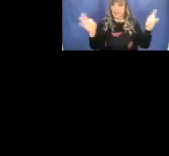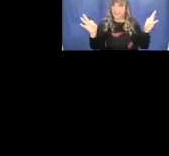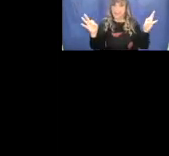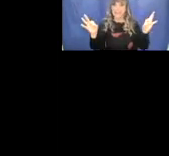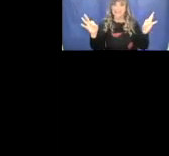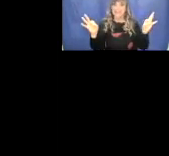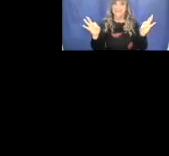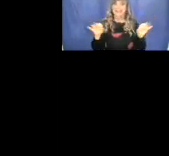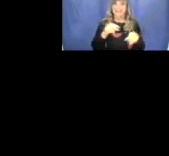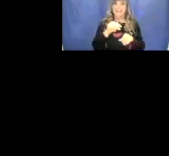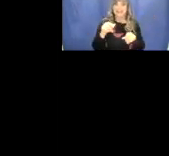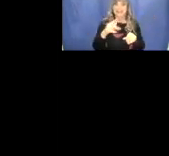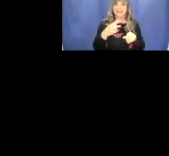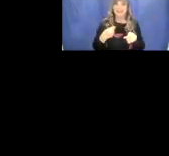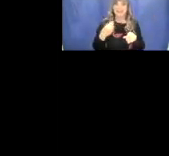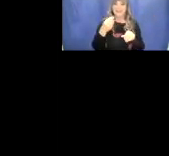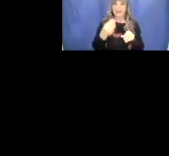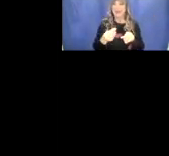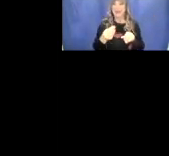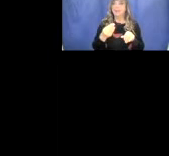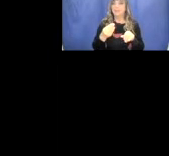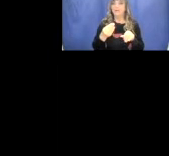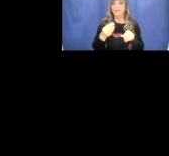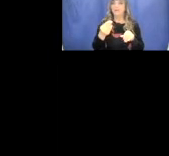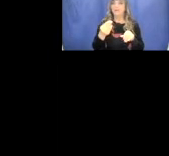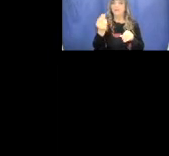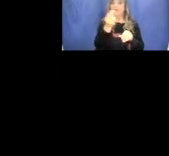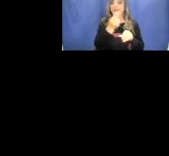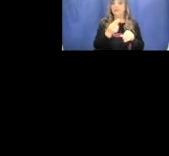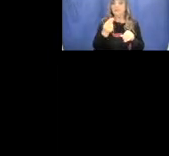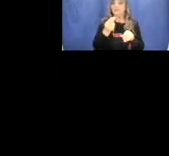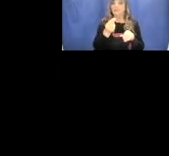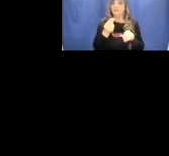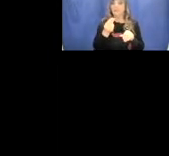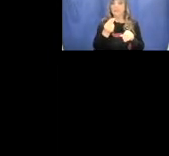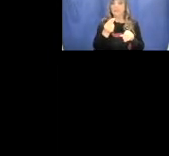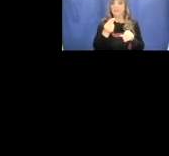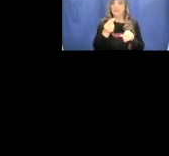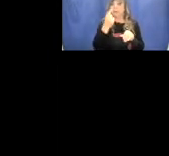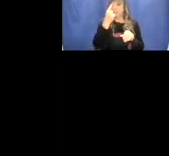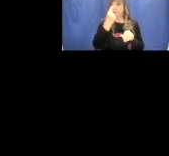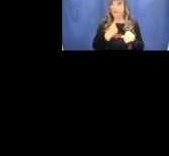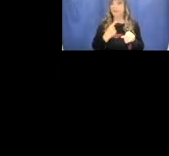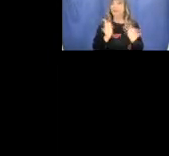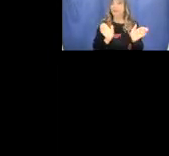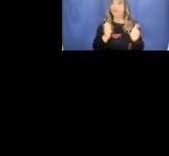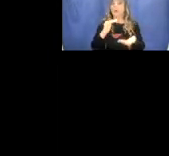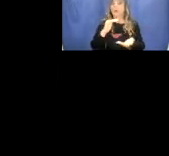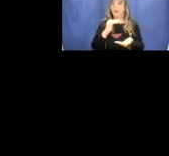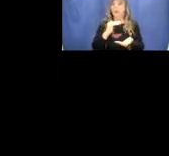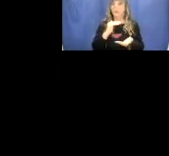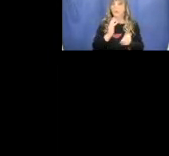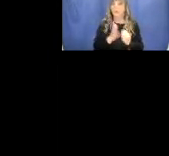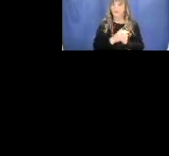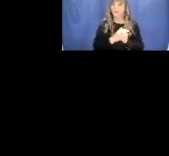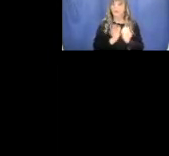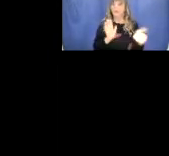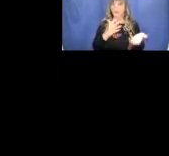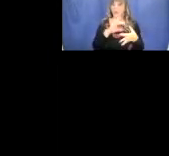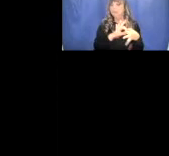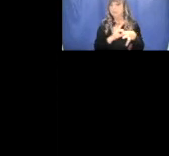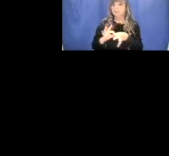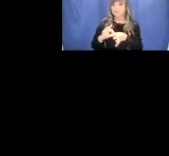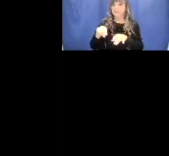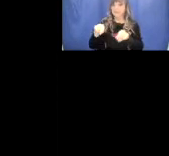assegniamo figura kubica il cubo viene associato alla fiera da platone quindi è uno dei